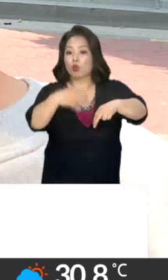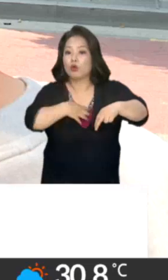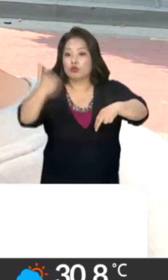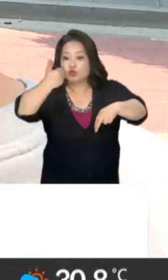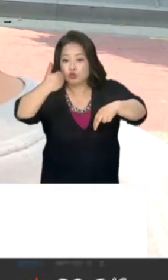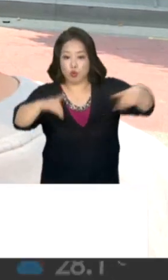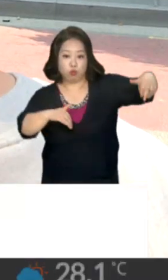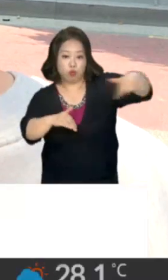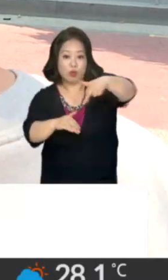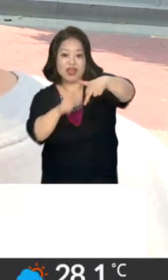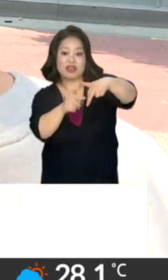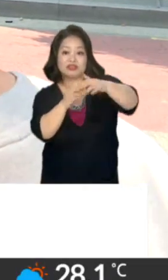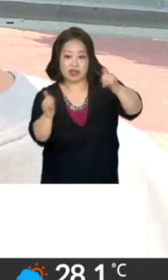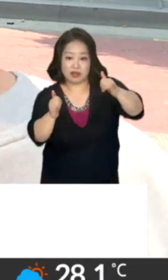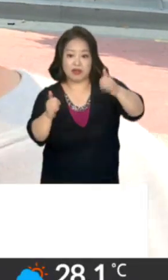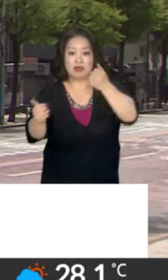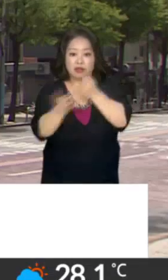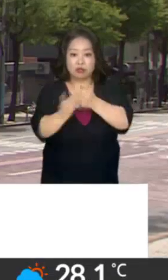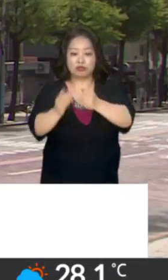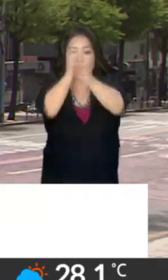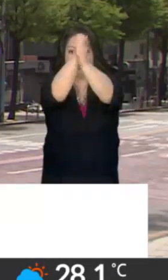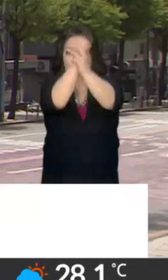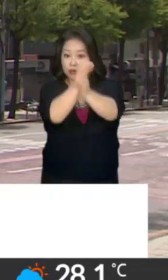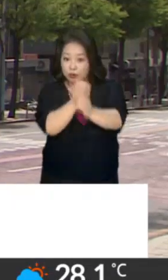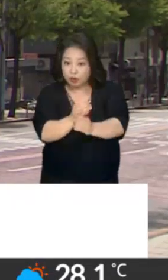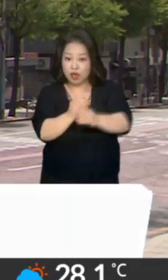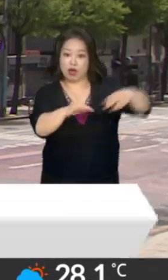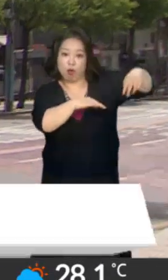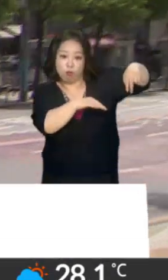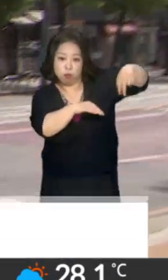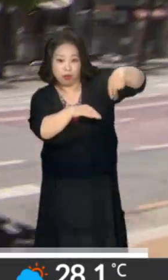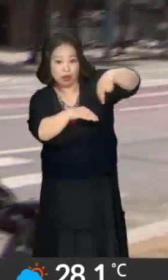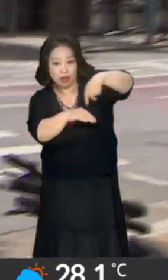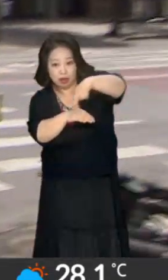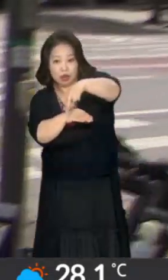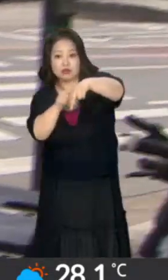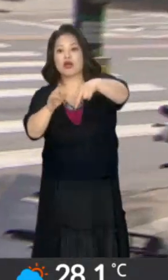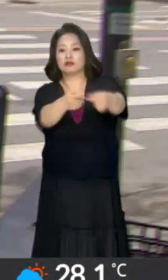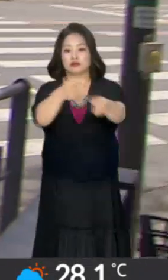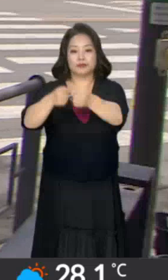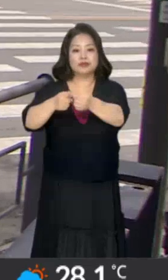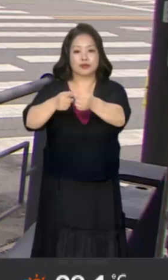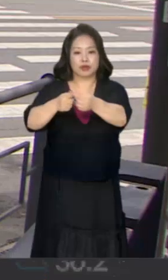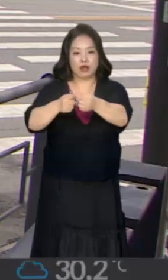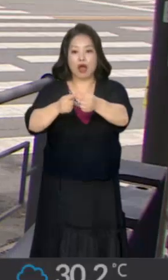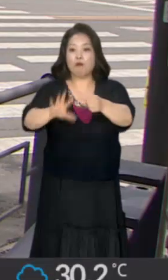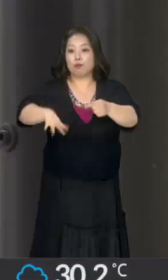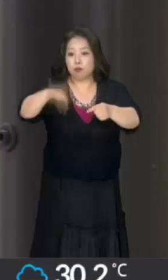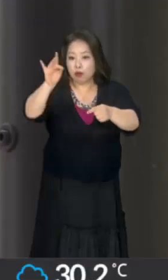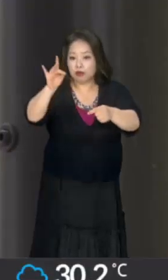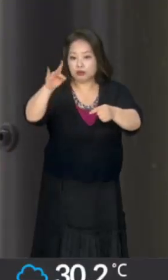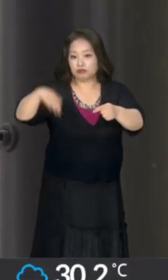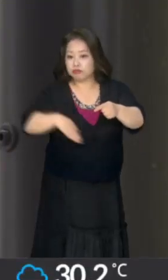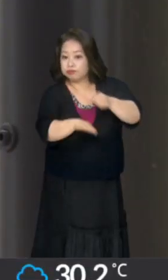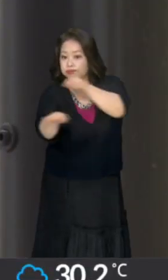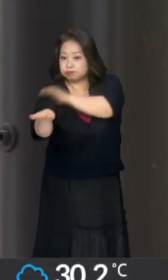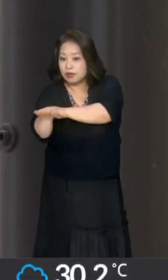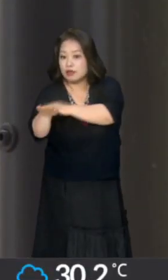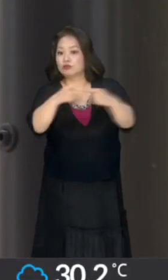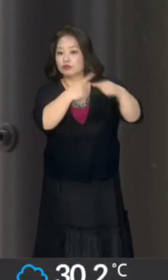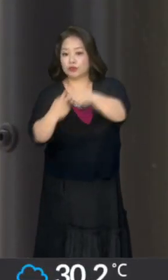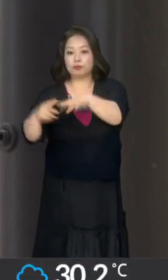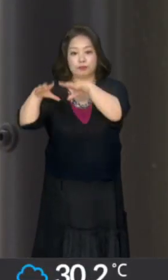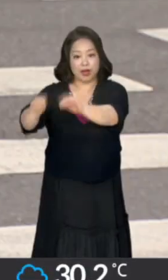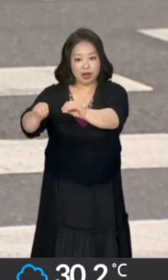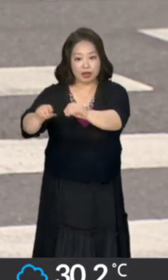위주로 개선되는 게 맞다고 생각을 하고 무조건 신호를 받고 우회전하도록 해야 한다는 목소리도 나옵니다.